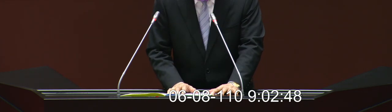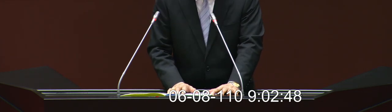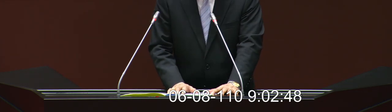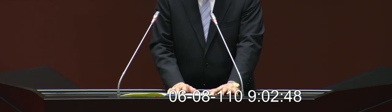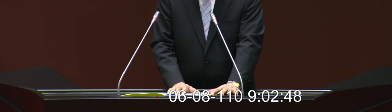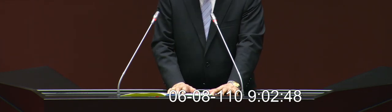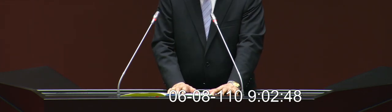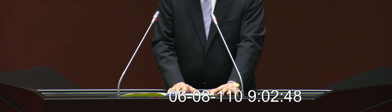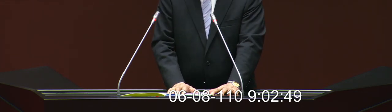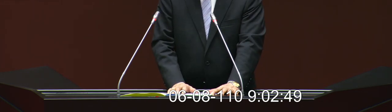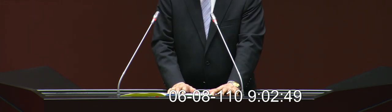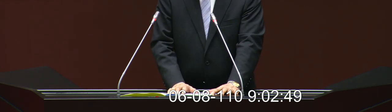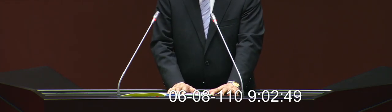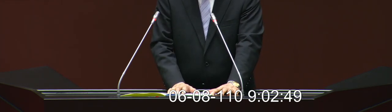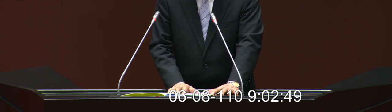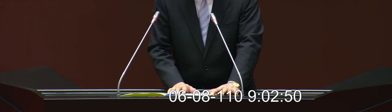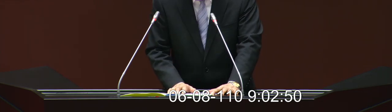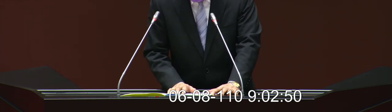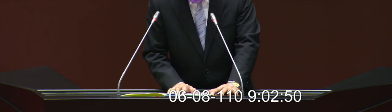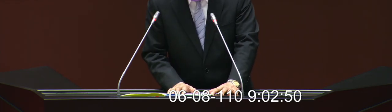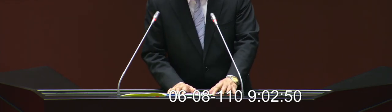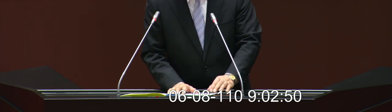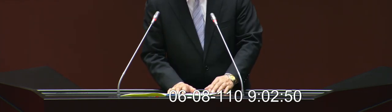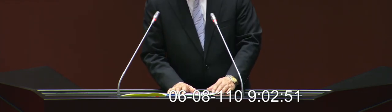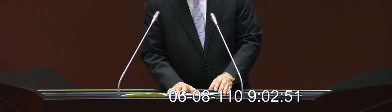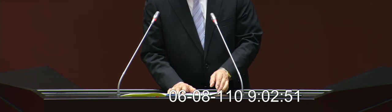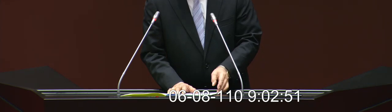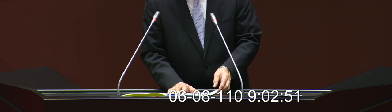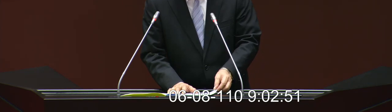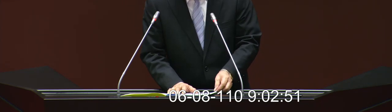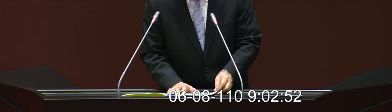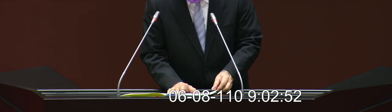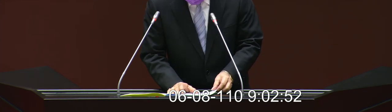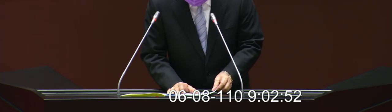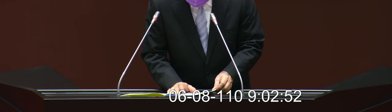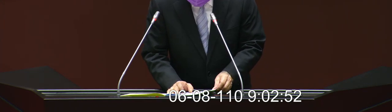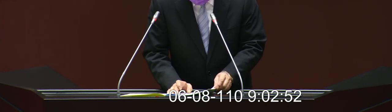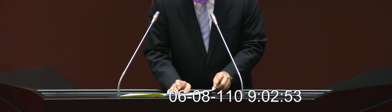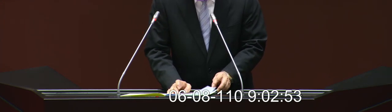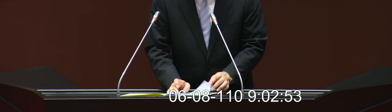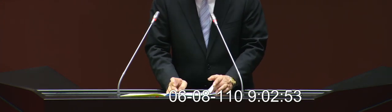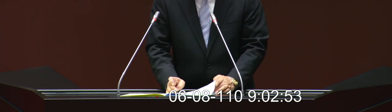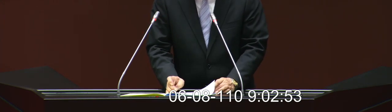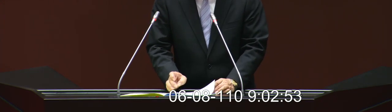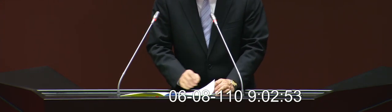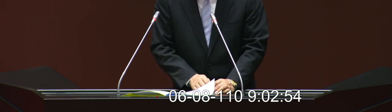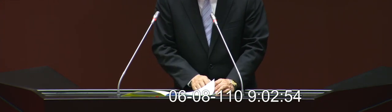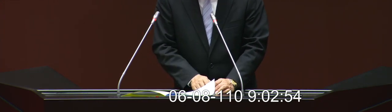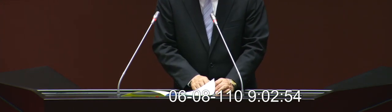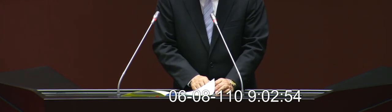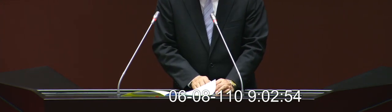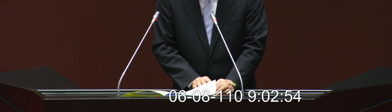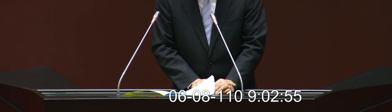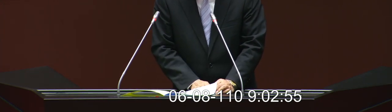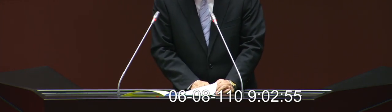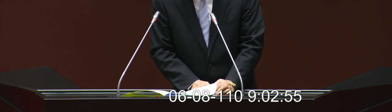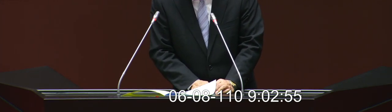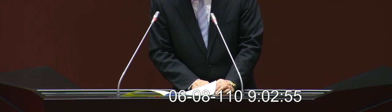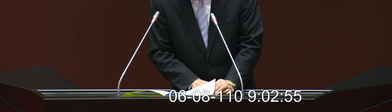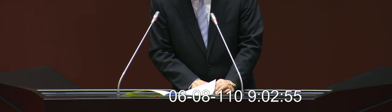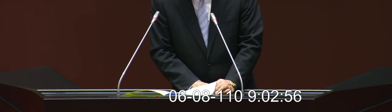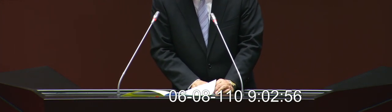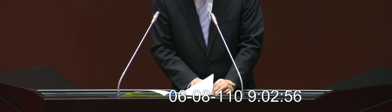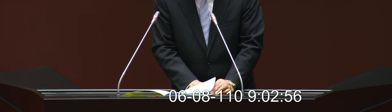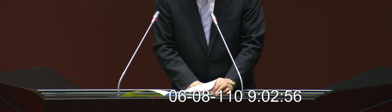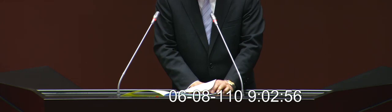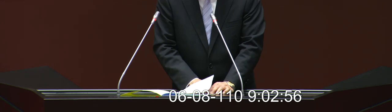限延长适用1年，把预算上限再提高。也因为这样，我